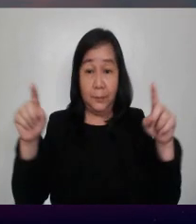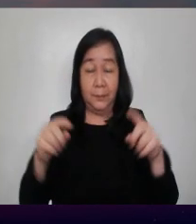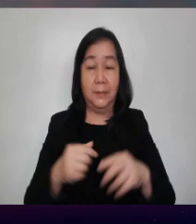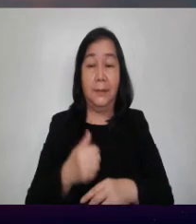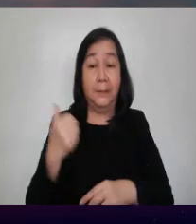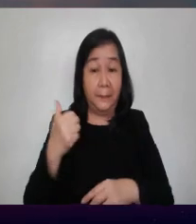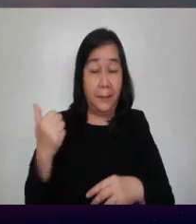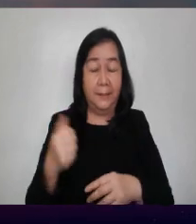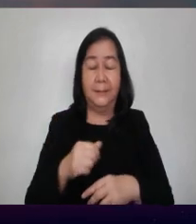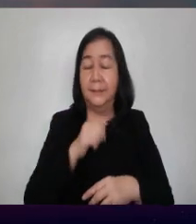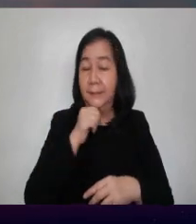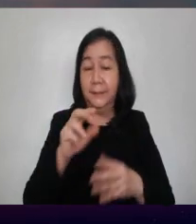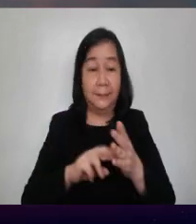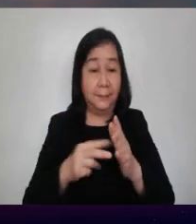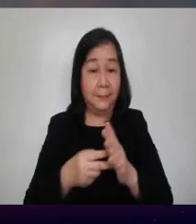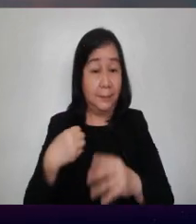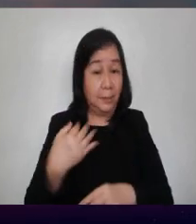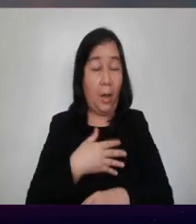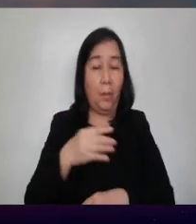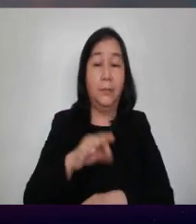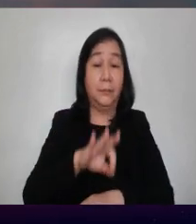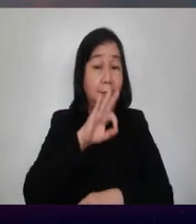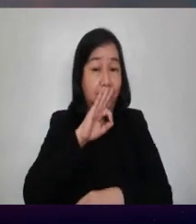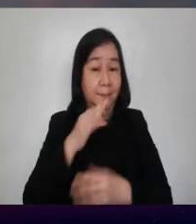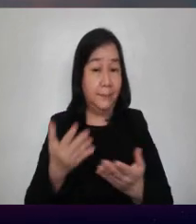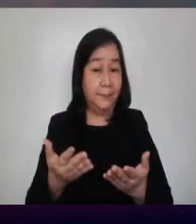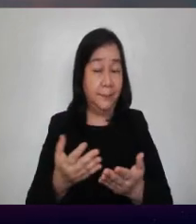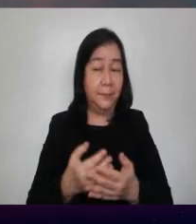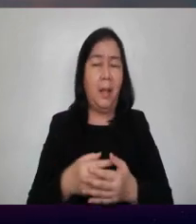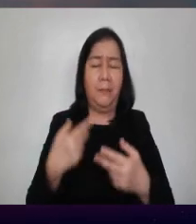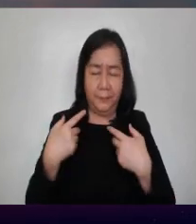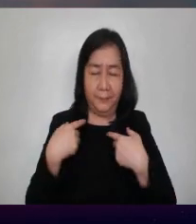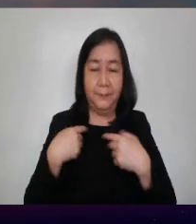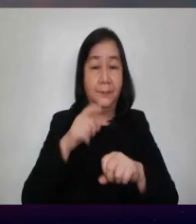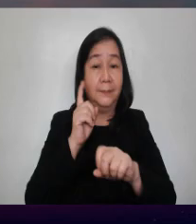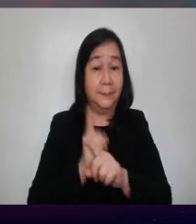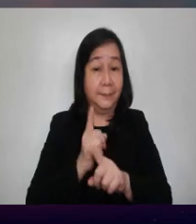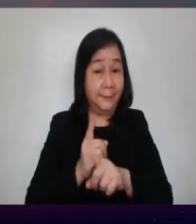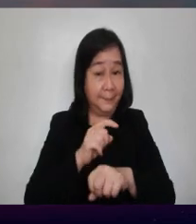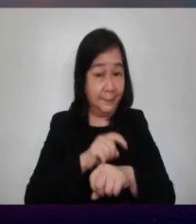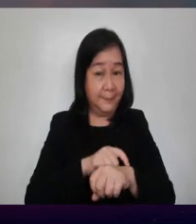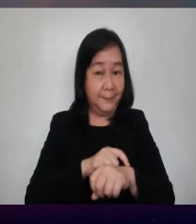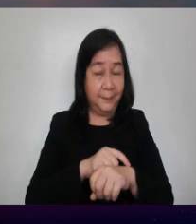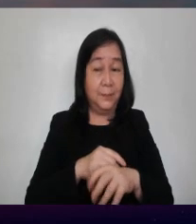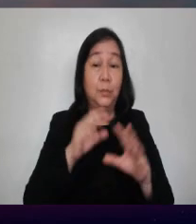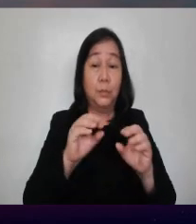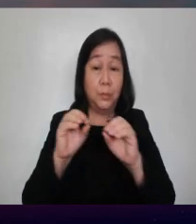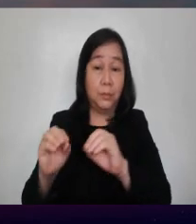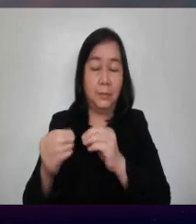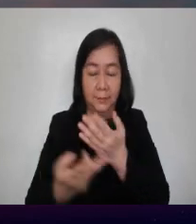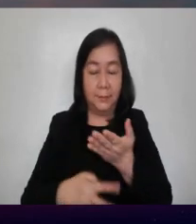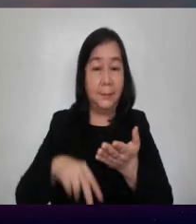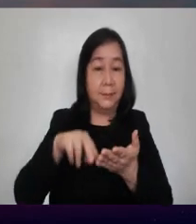iba ay hindi nangangahulugan ng ating kabiguan. May mga tamang panahon ang lahat. Itinuro rin ito